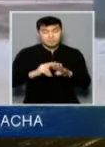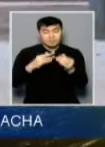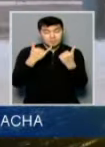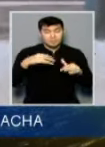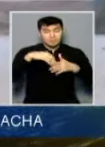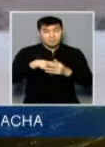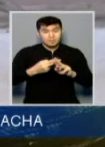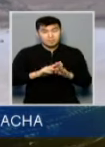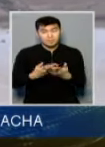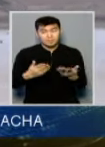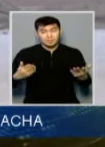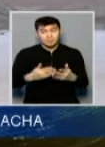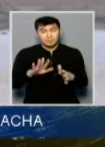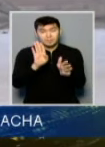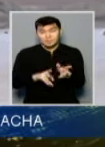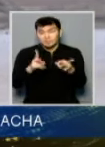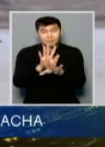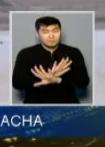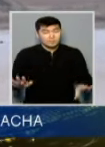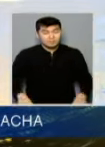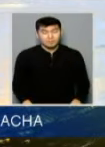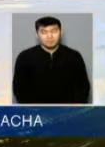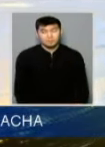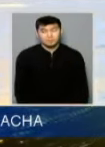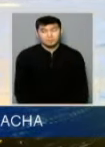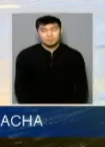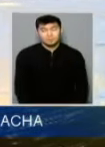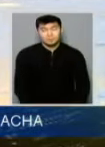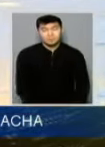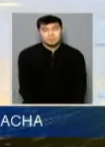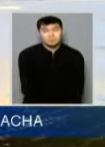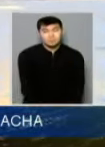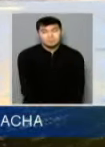момент нахождение на льду является небезопасным. Астанай Бахат, Алихан Хайдар, телеканал Атырау.